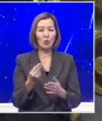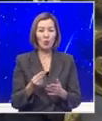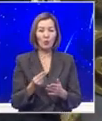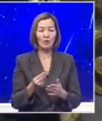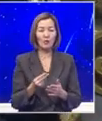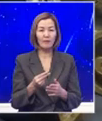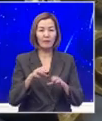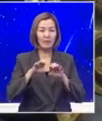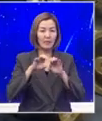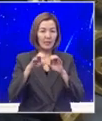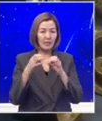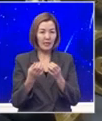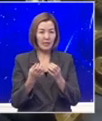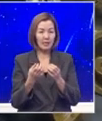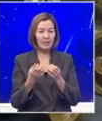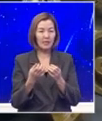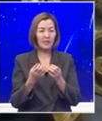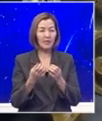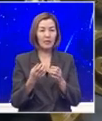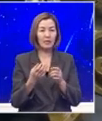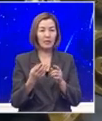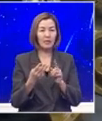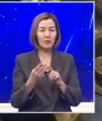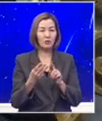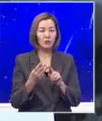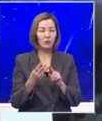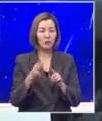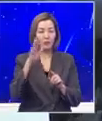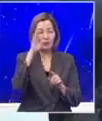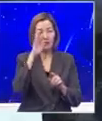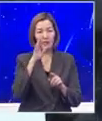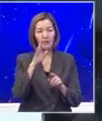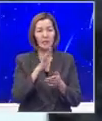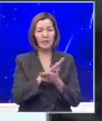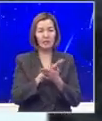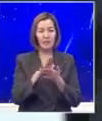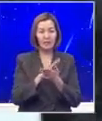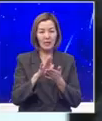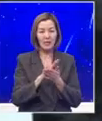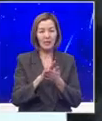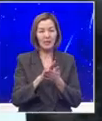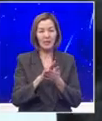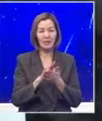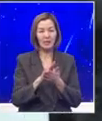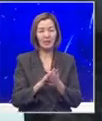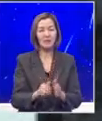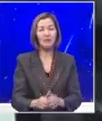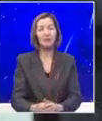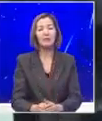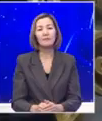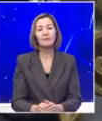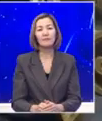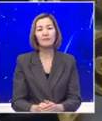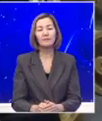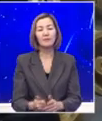иіп, формасын келтіреді. Дәулетбек деген жігіт тазалап, тапсырысты дайындап береді